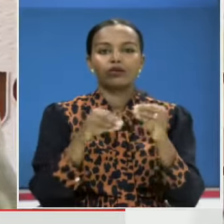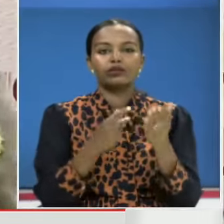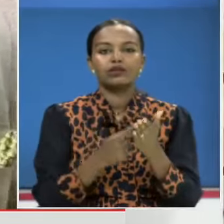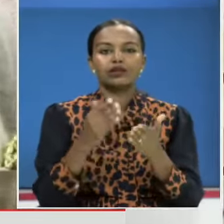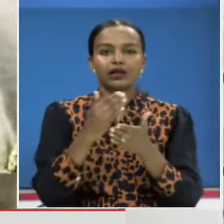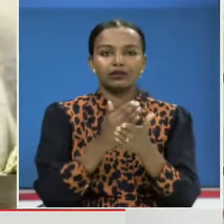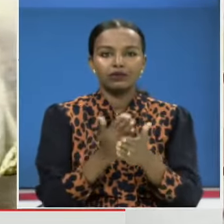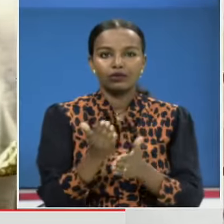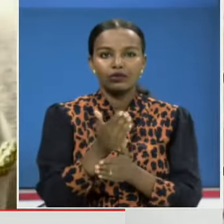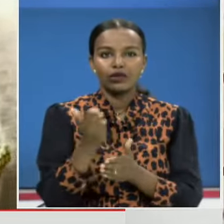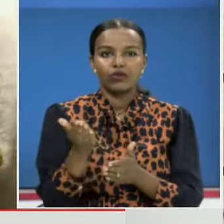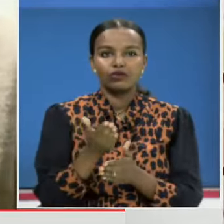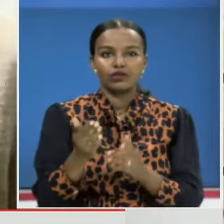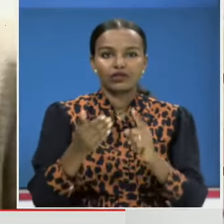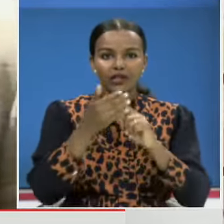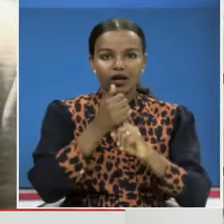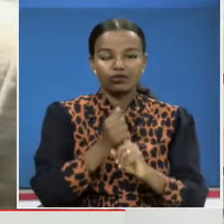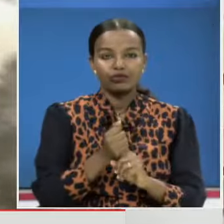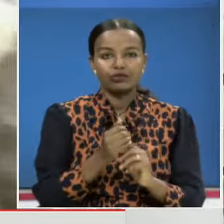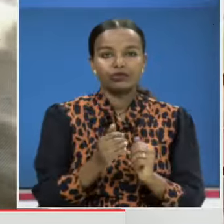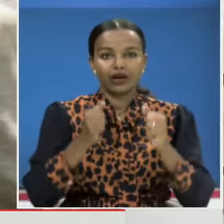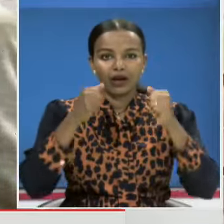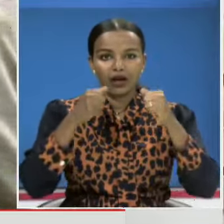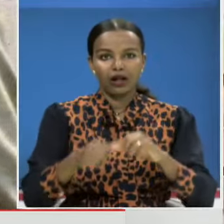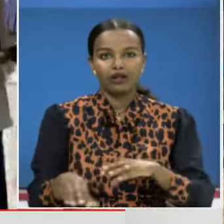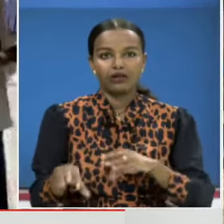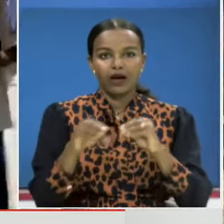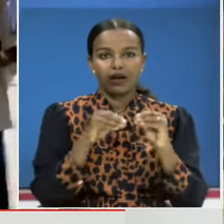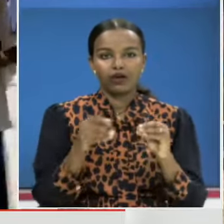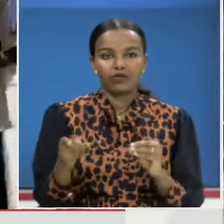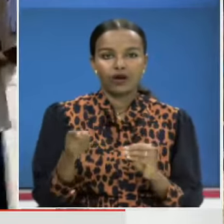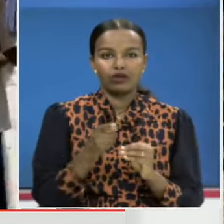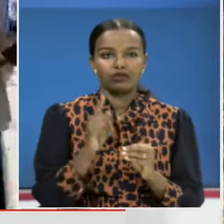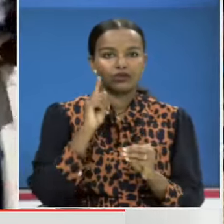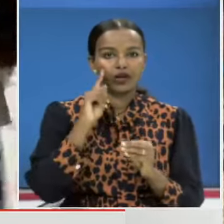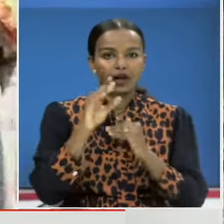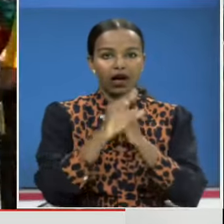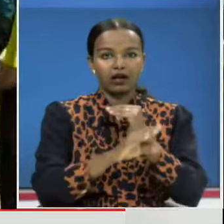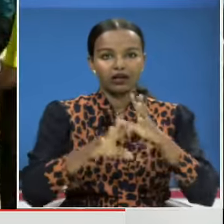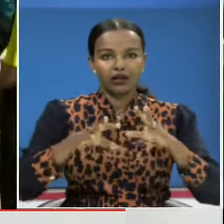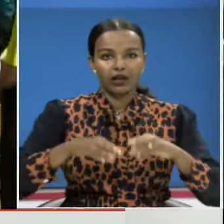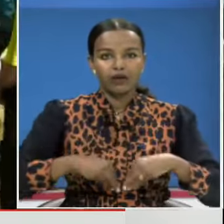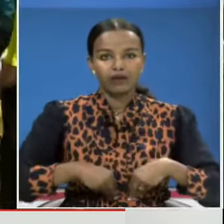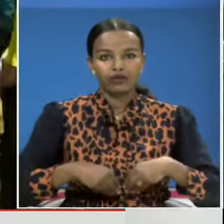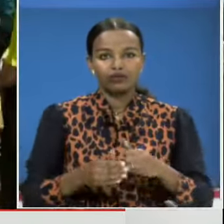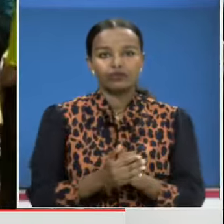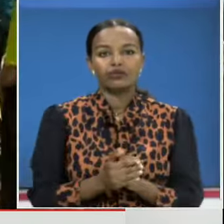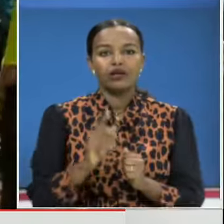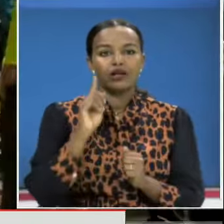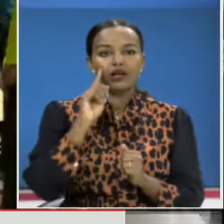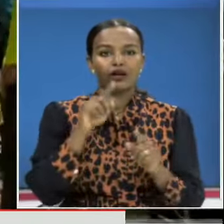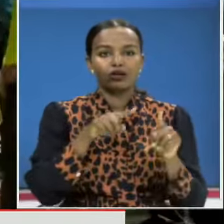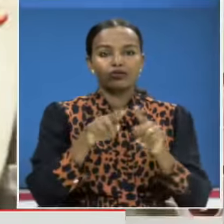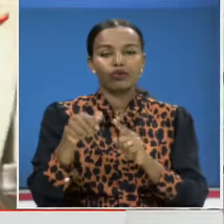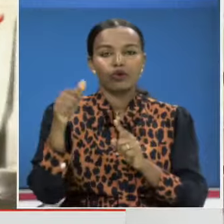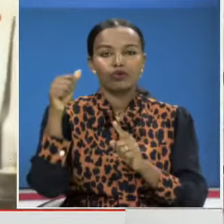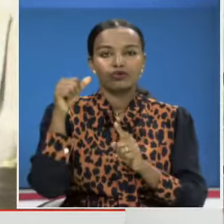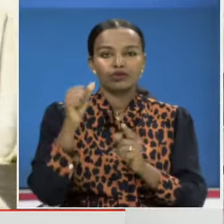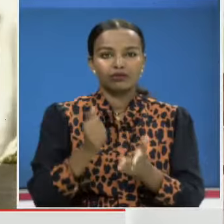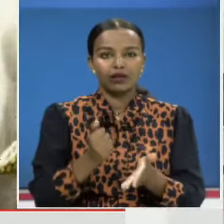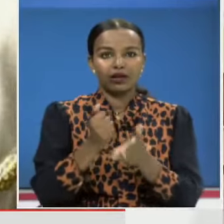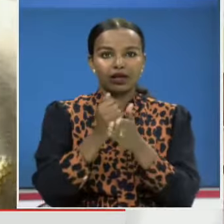የትምህርት ቁሳቁሳችሁን ይዛችሁ ጠንካራ ተማሪ ሆናችሁ ነገ ሀገርን ተረክባችሁ ነገ ደግሞ ሌሎቹን